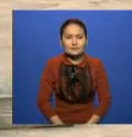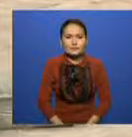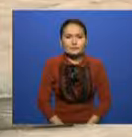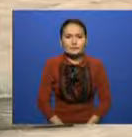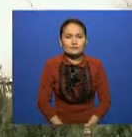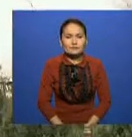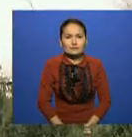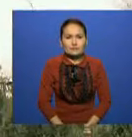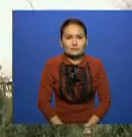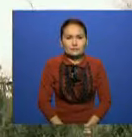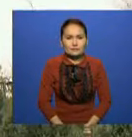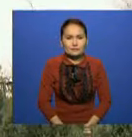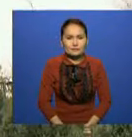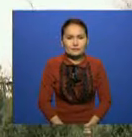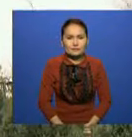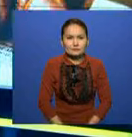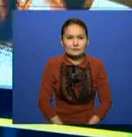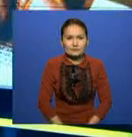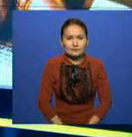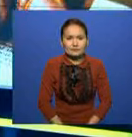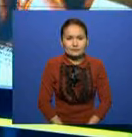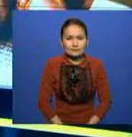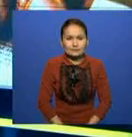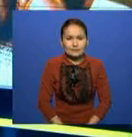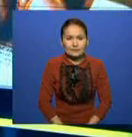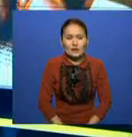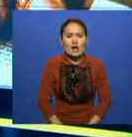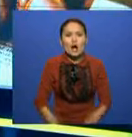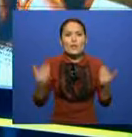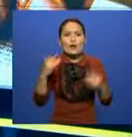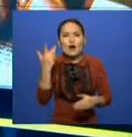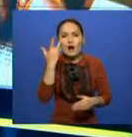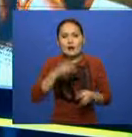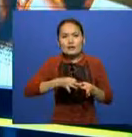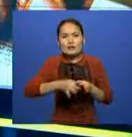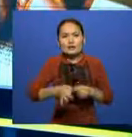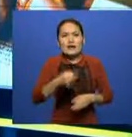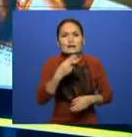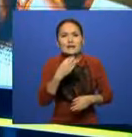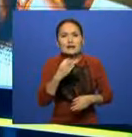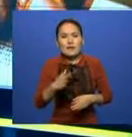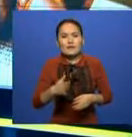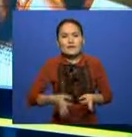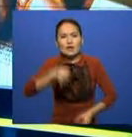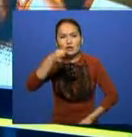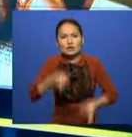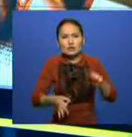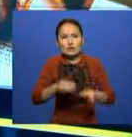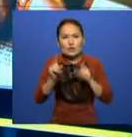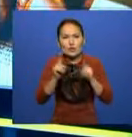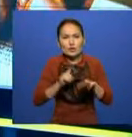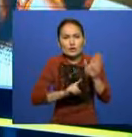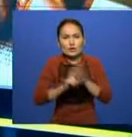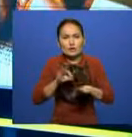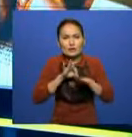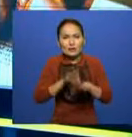Түргенбаев, Алматы облысынан. Жақын жаңалықтары. Бүгін Ақшта Джохар Царнаевтың ісіне қатысты алғашқы сот отырысы өтеді.